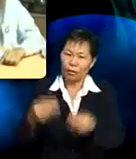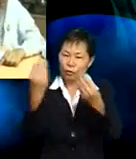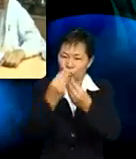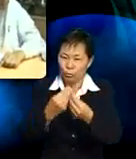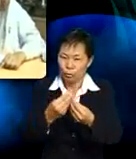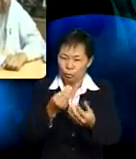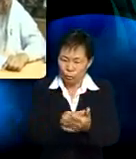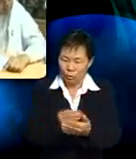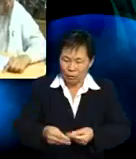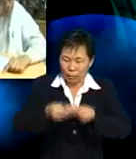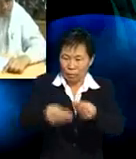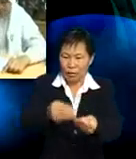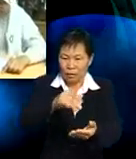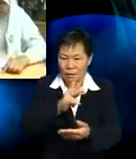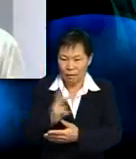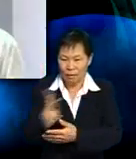jumlah yang diberikan